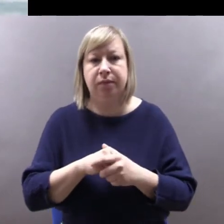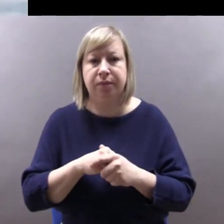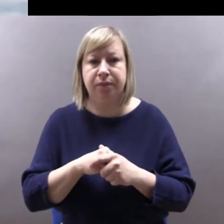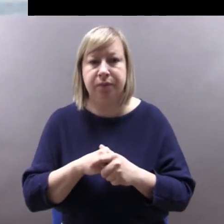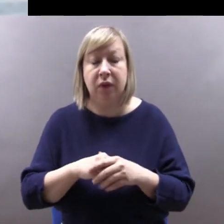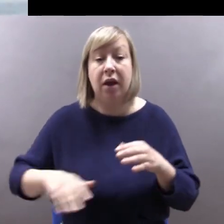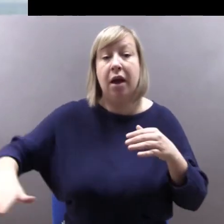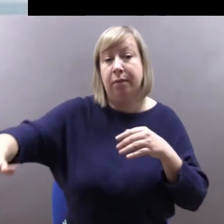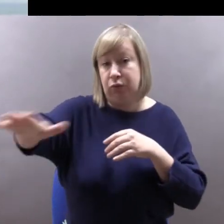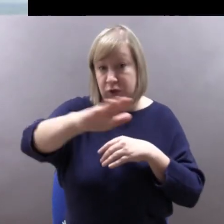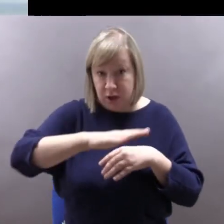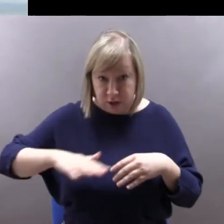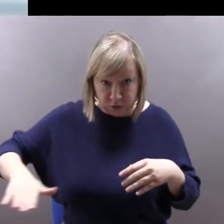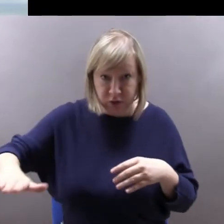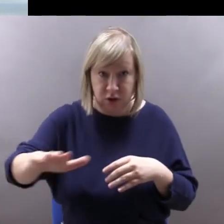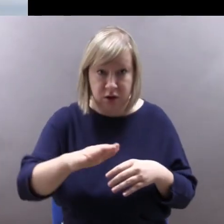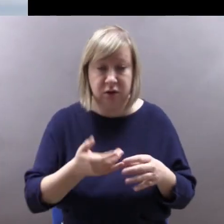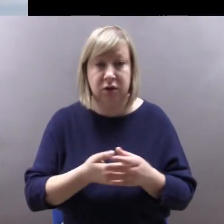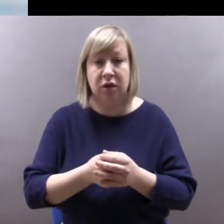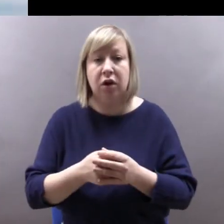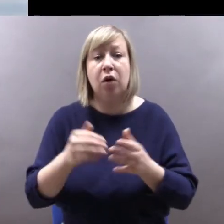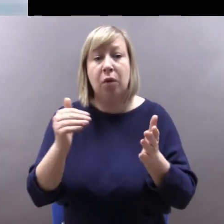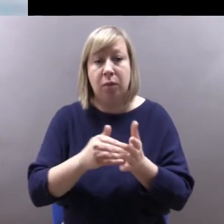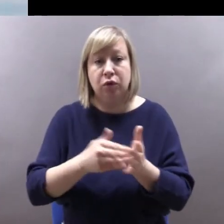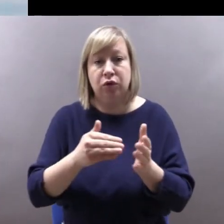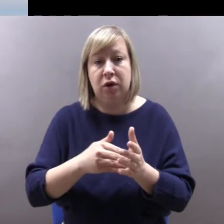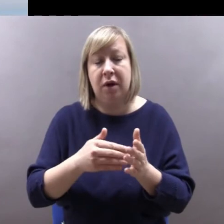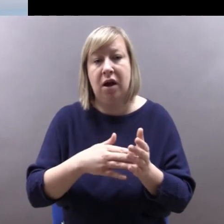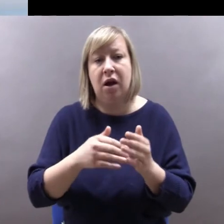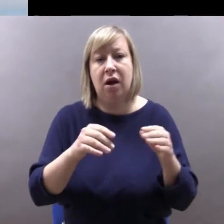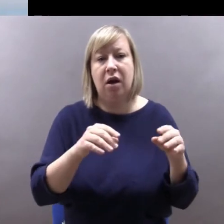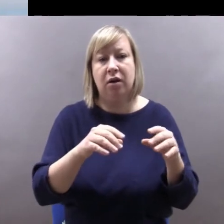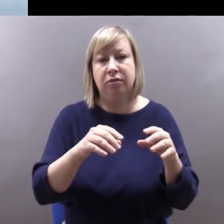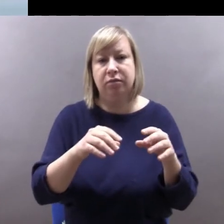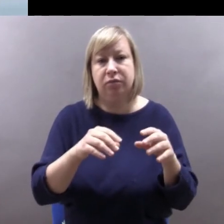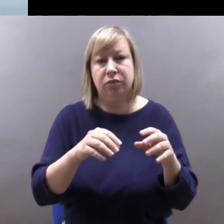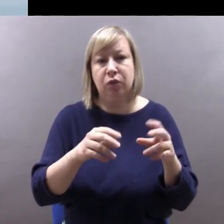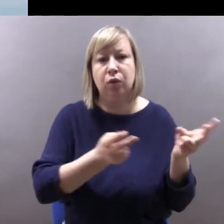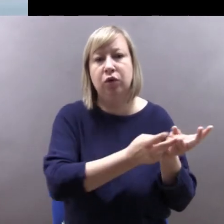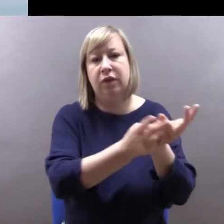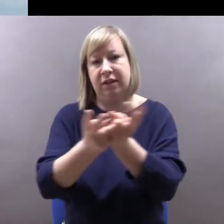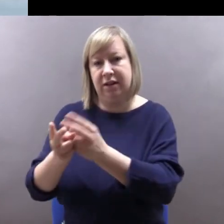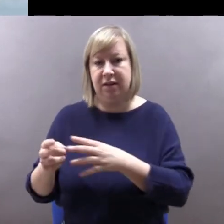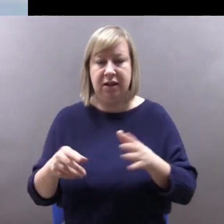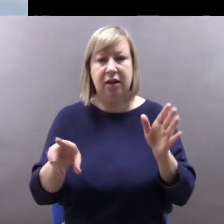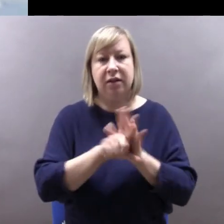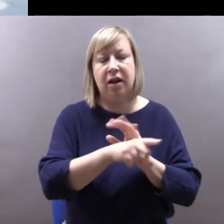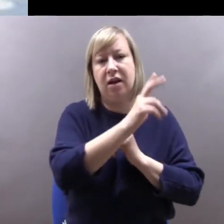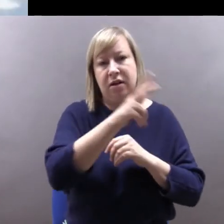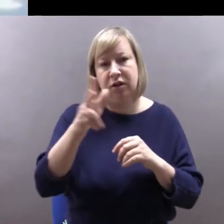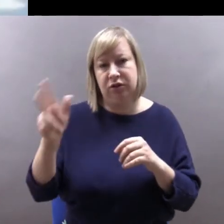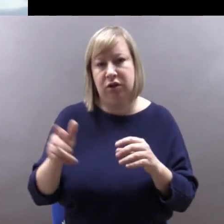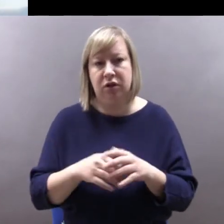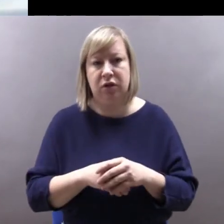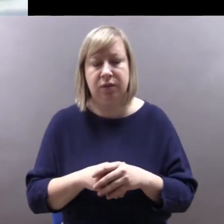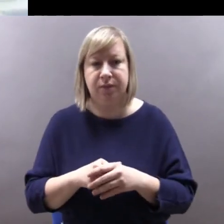być powinna być uniwersalna dla wszystkich. Więc tam zawsze będzie tak, że